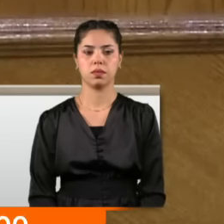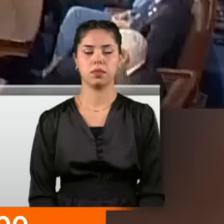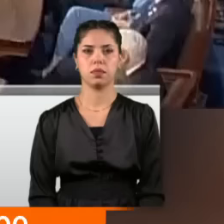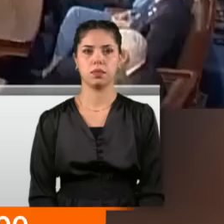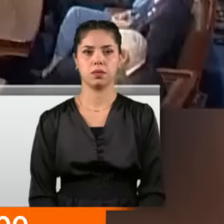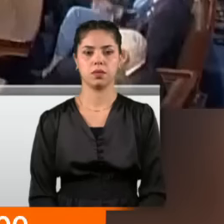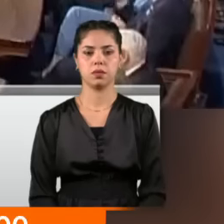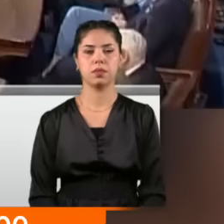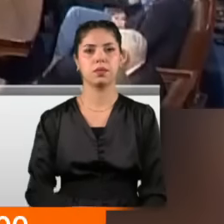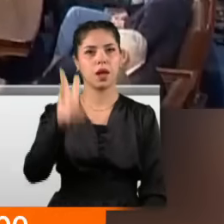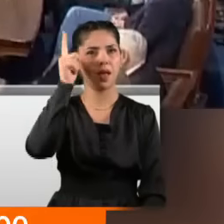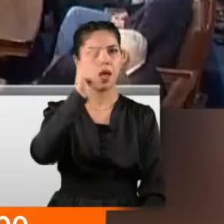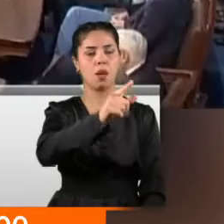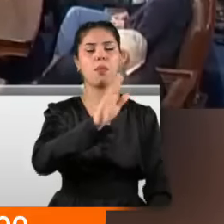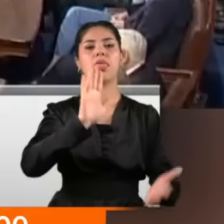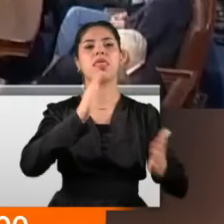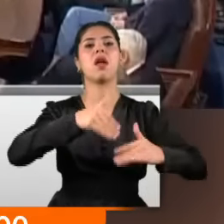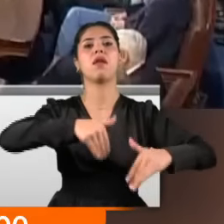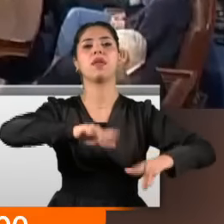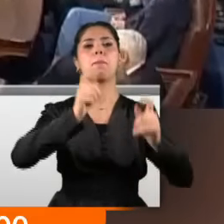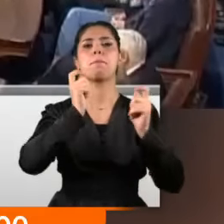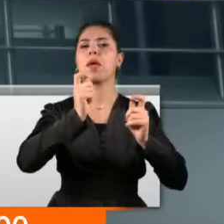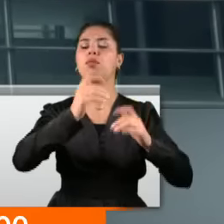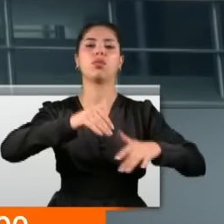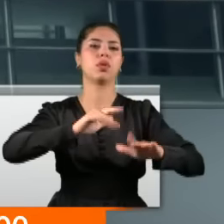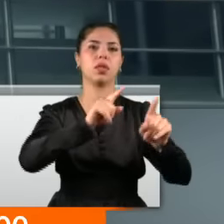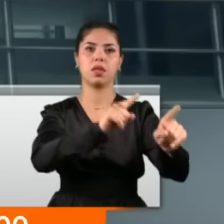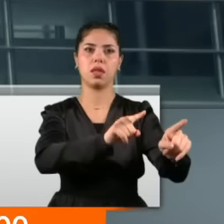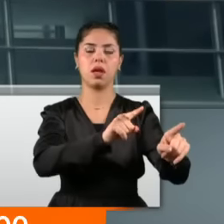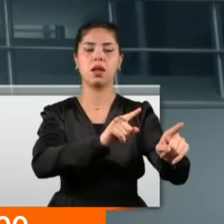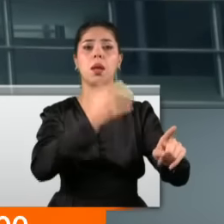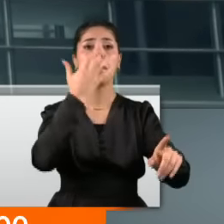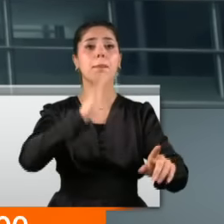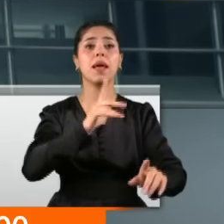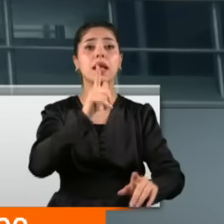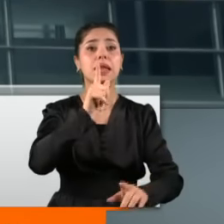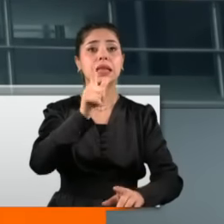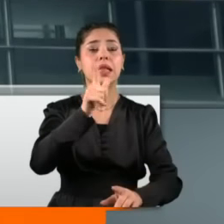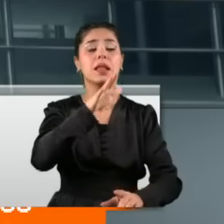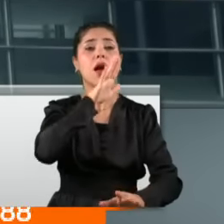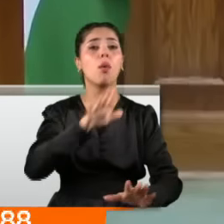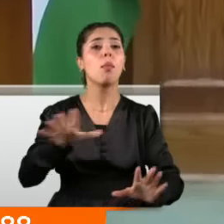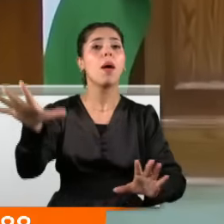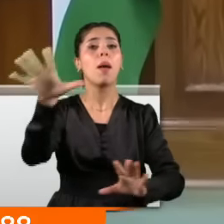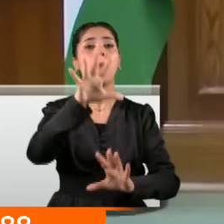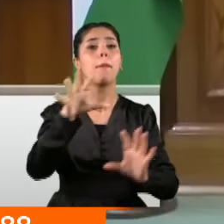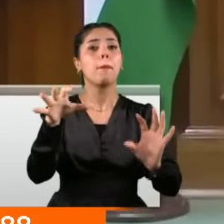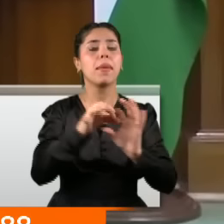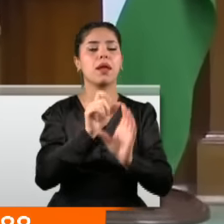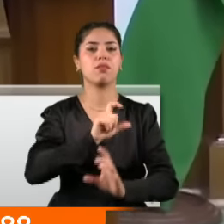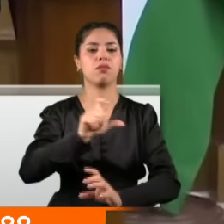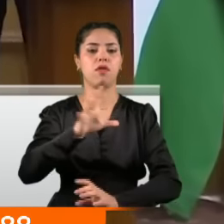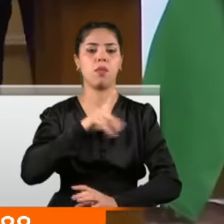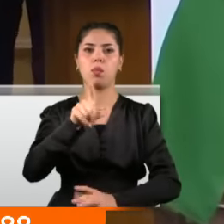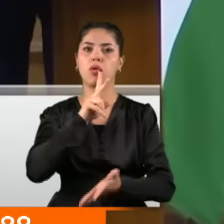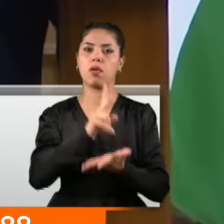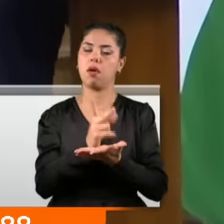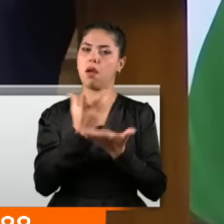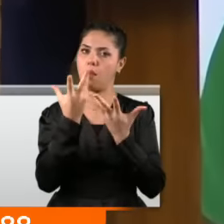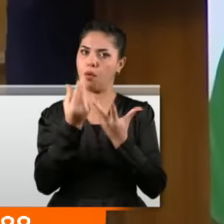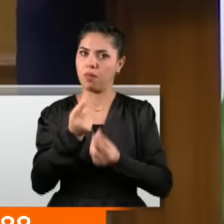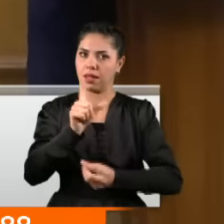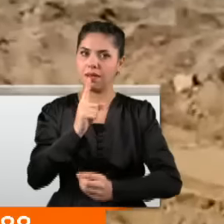zorundadır. Amerika taraf değil, yani zorunluluğu da yok. Ancak beklenen ses Avrupa Birliği'nden geldi. Borrell, kararın uygulanması